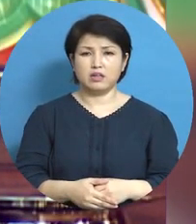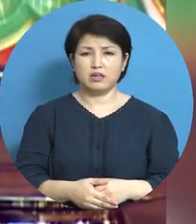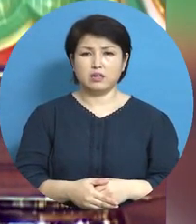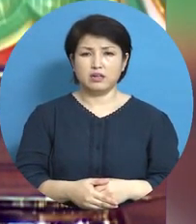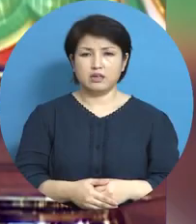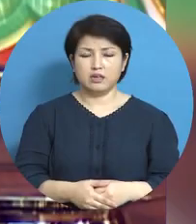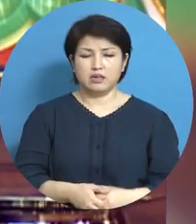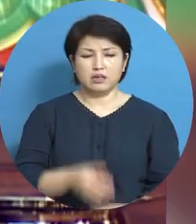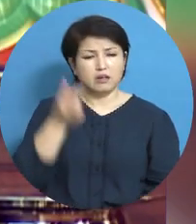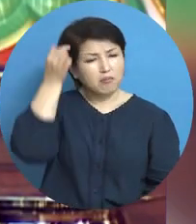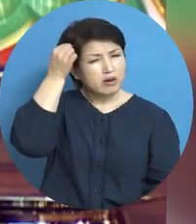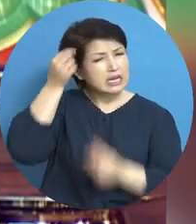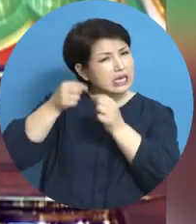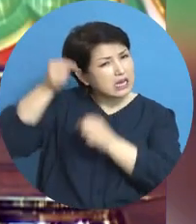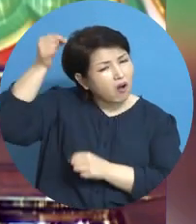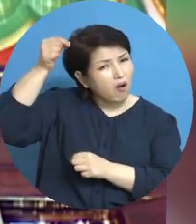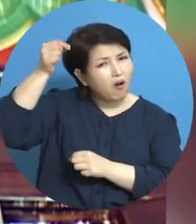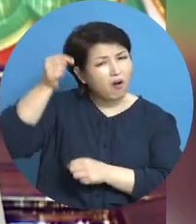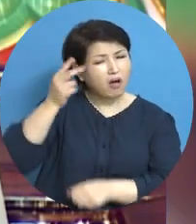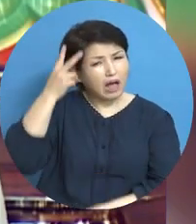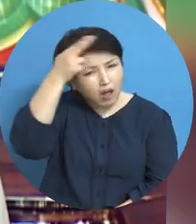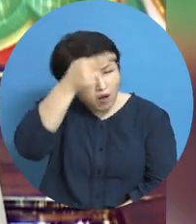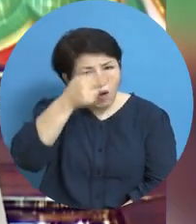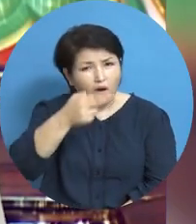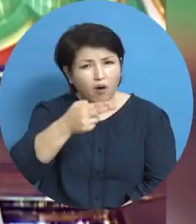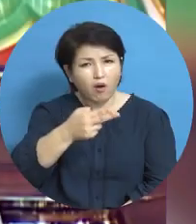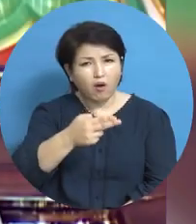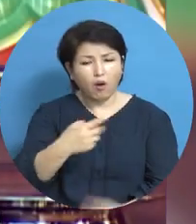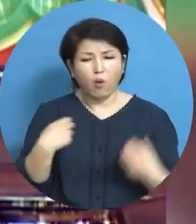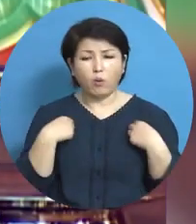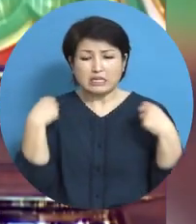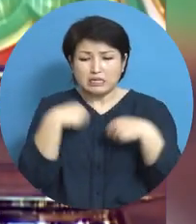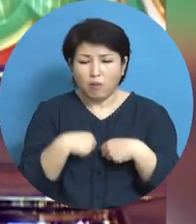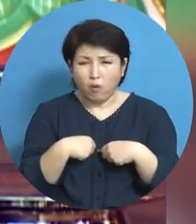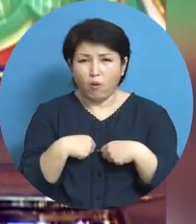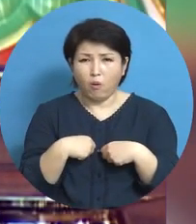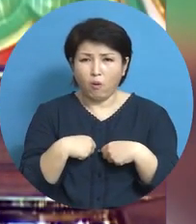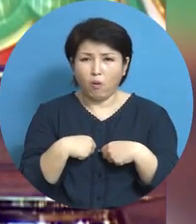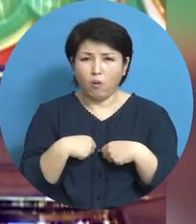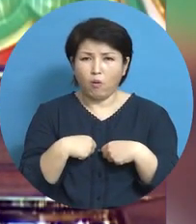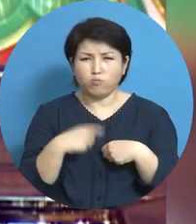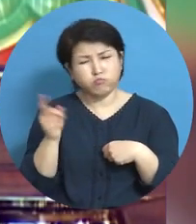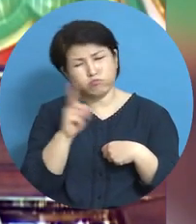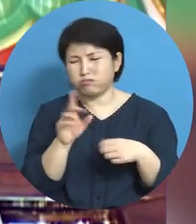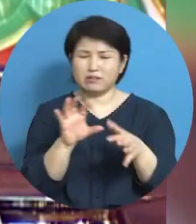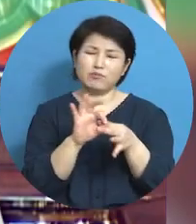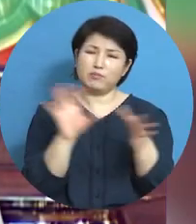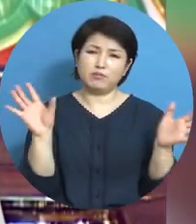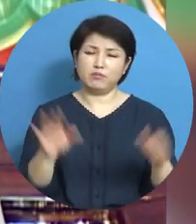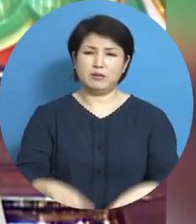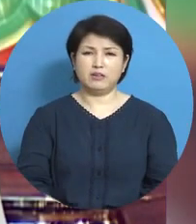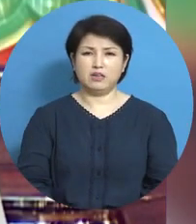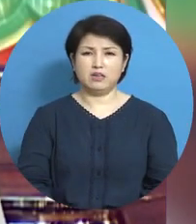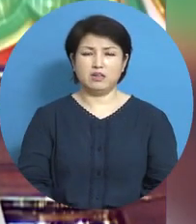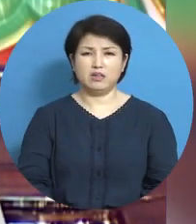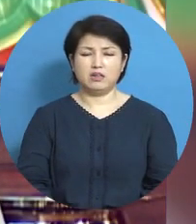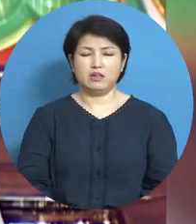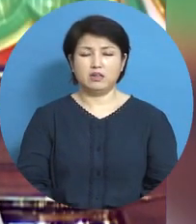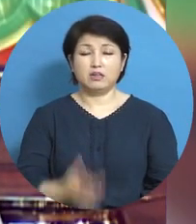머리를 길었나 깎았나 옷을 어떻게 입었냐 이름이 어떻냐 이건 관계가 없는 일입니다. 다만